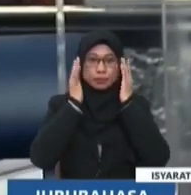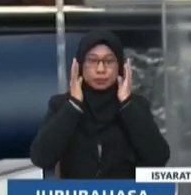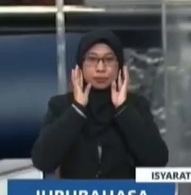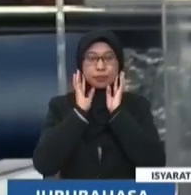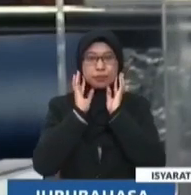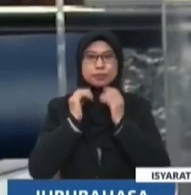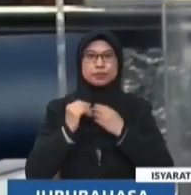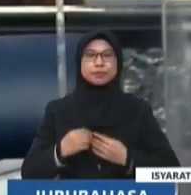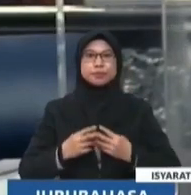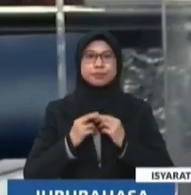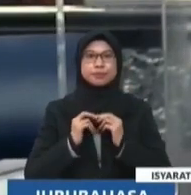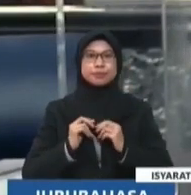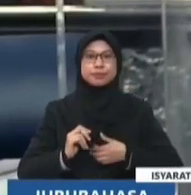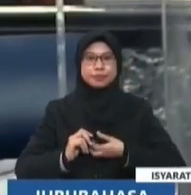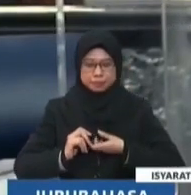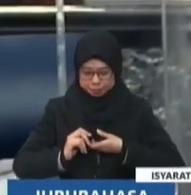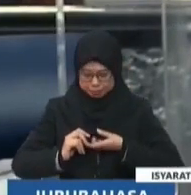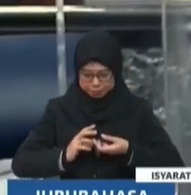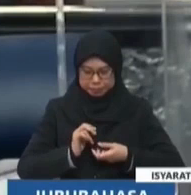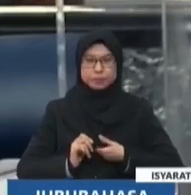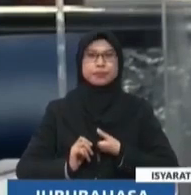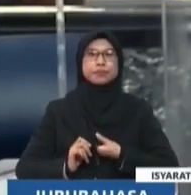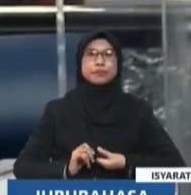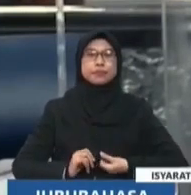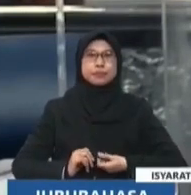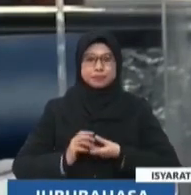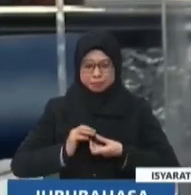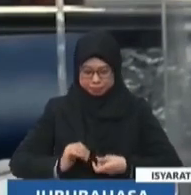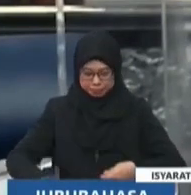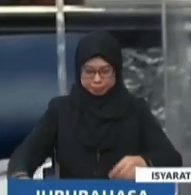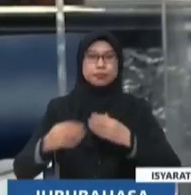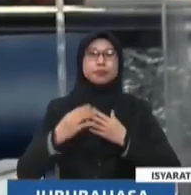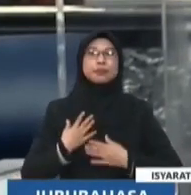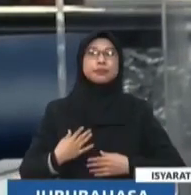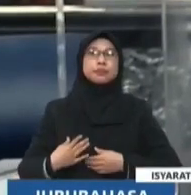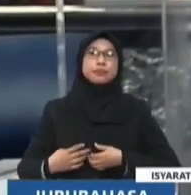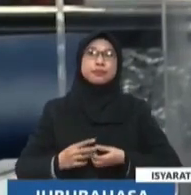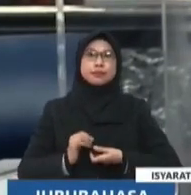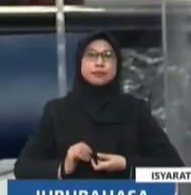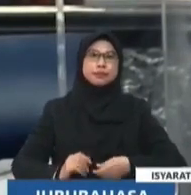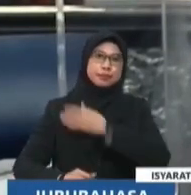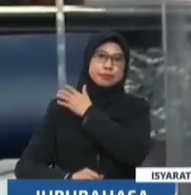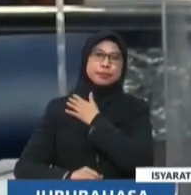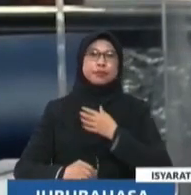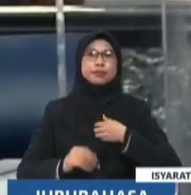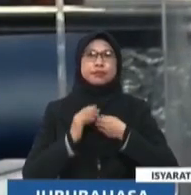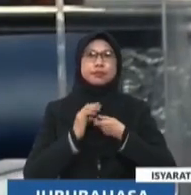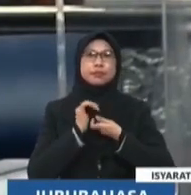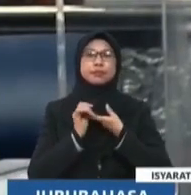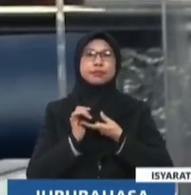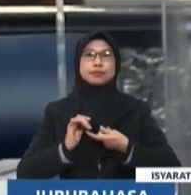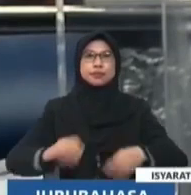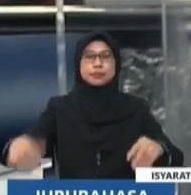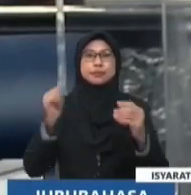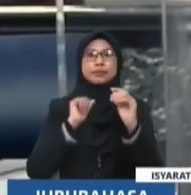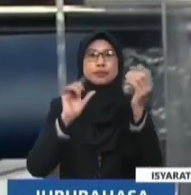mutlak untuk yang memakai Menteri Dalam Negeri untuk melantik mana-mana orang sebagai pot deret atau